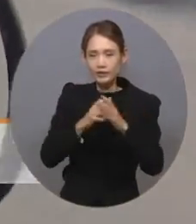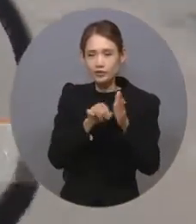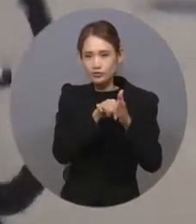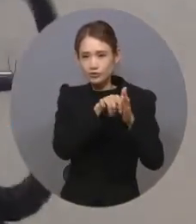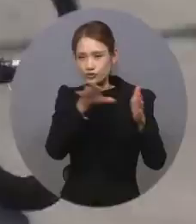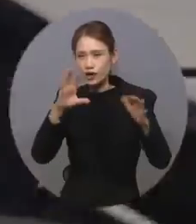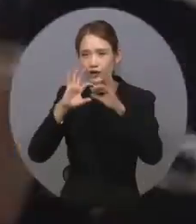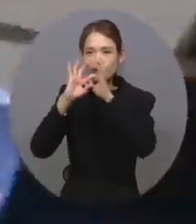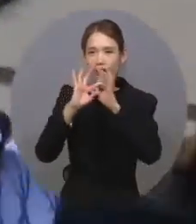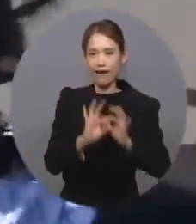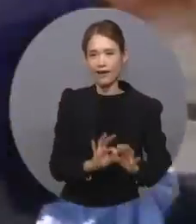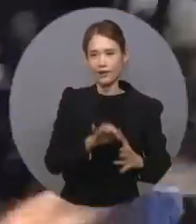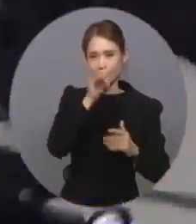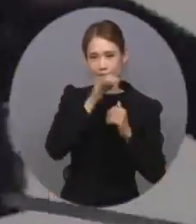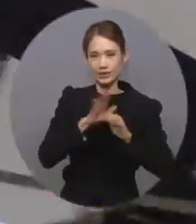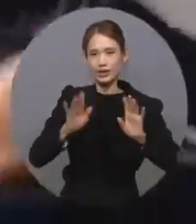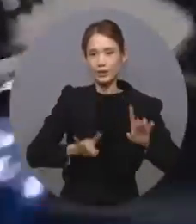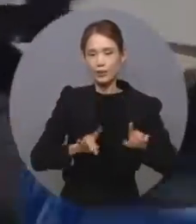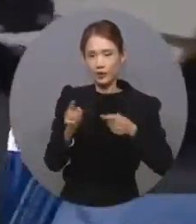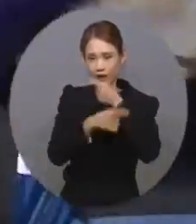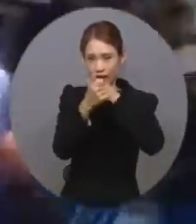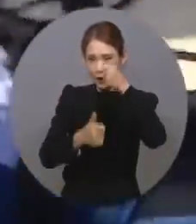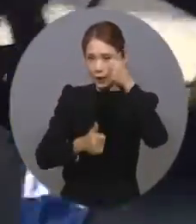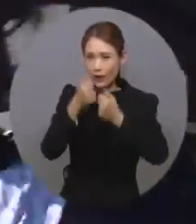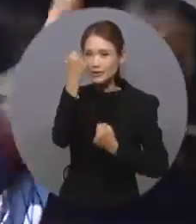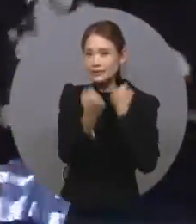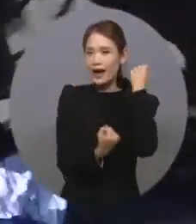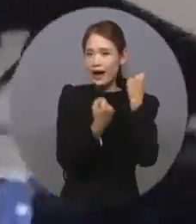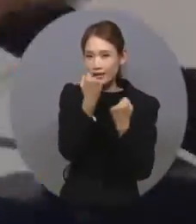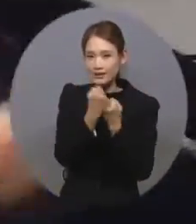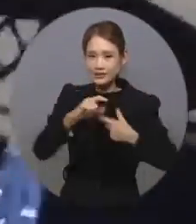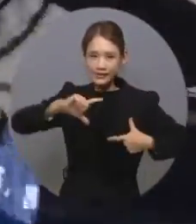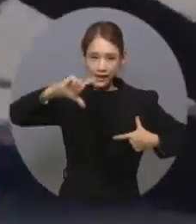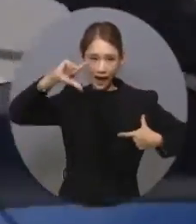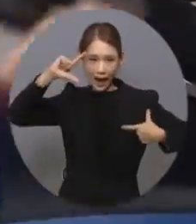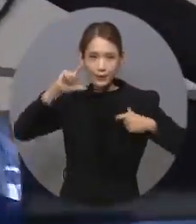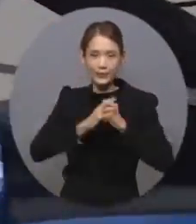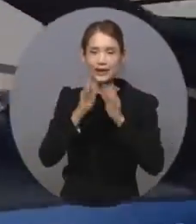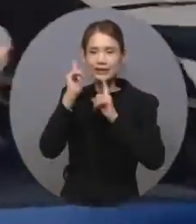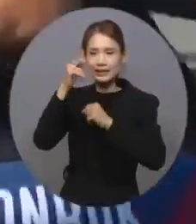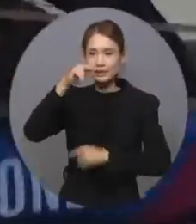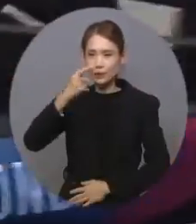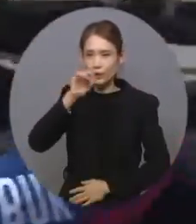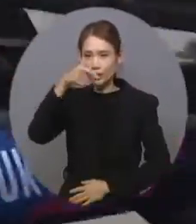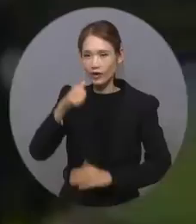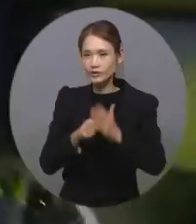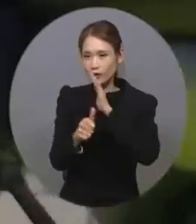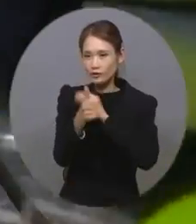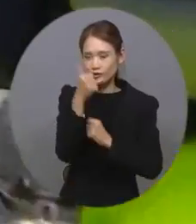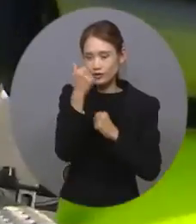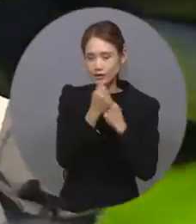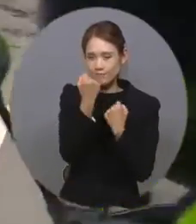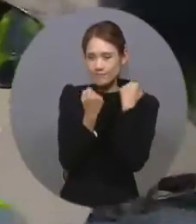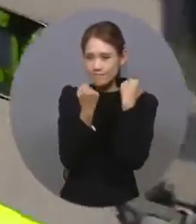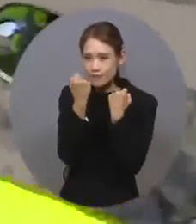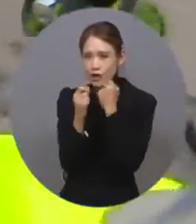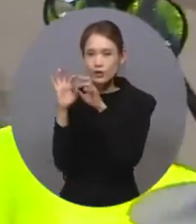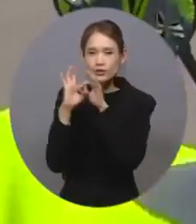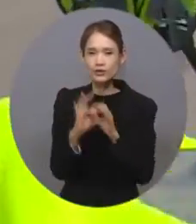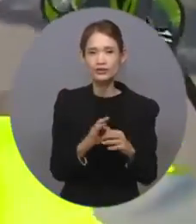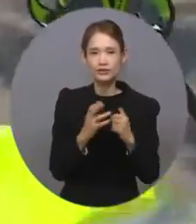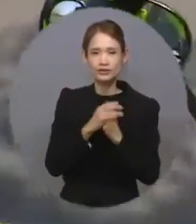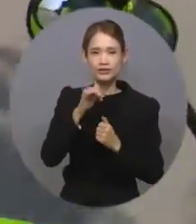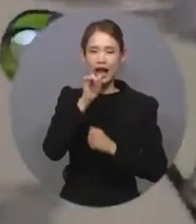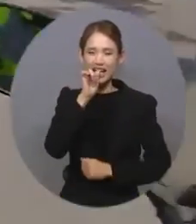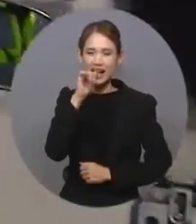이어졌습니다. 이번 대회에서 사이클 간판 이도현 선수의 금빛 레이스가 펼쳐졌습니다. 철의 여인이라는